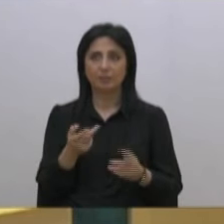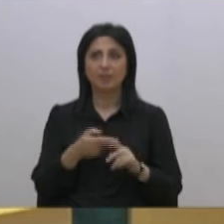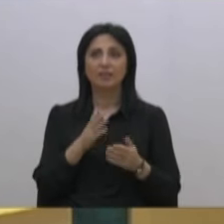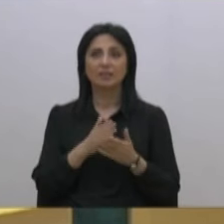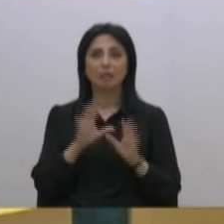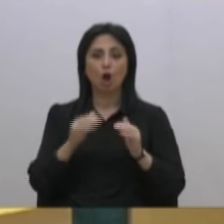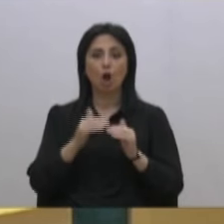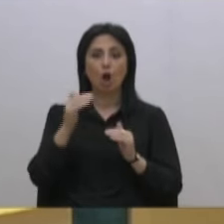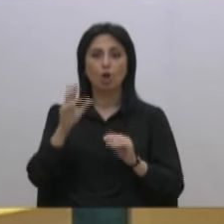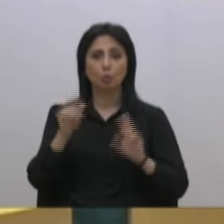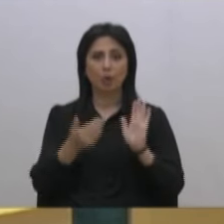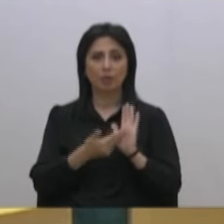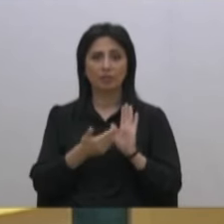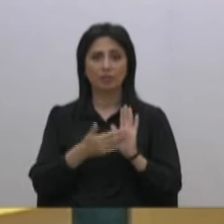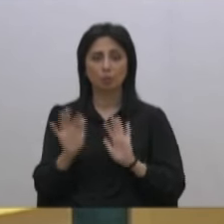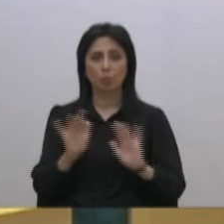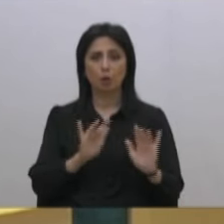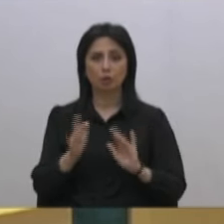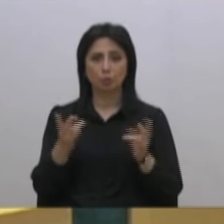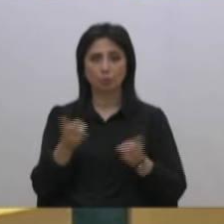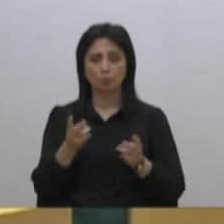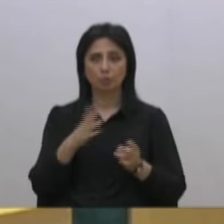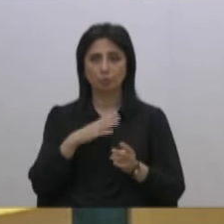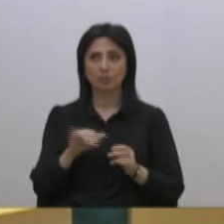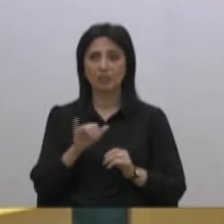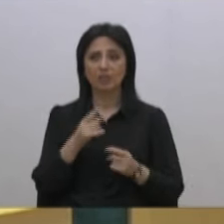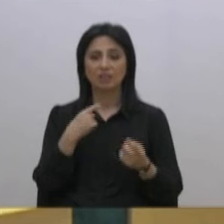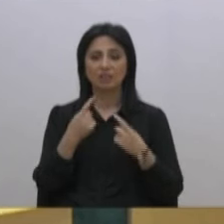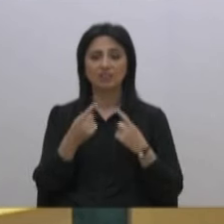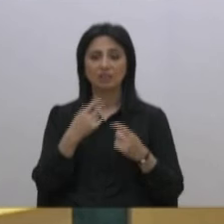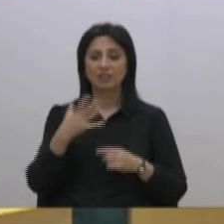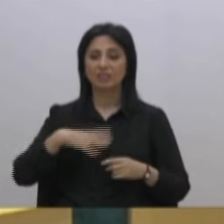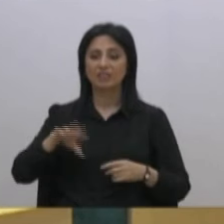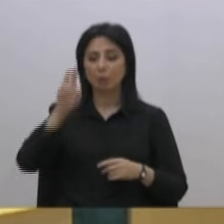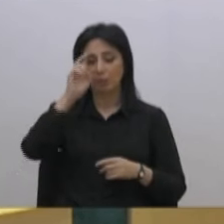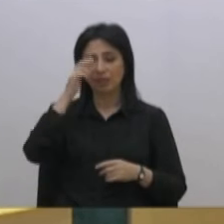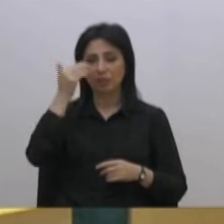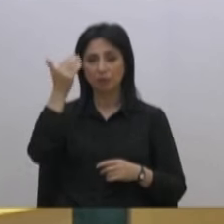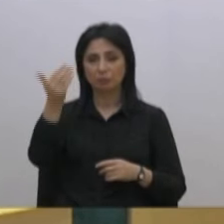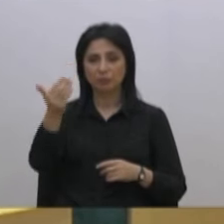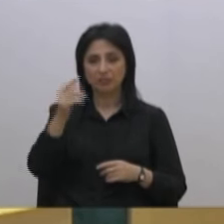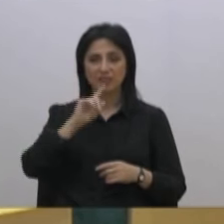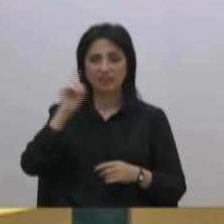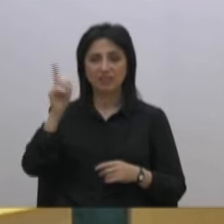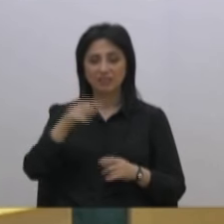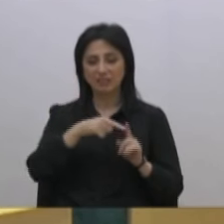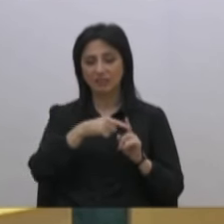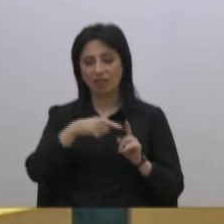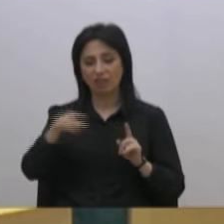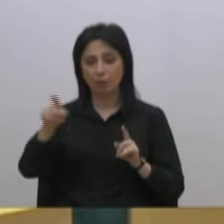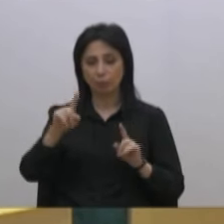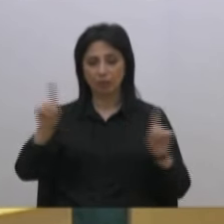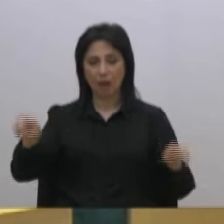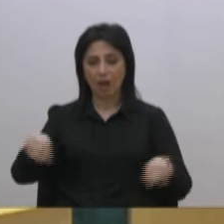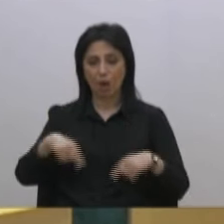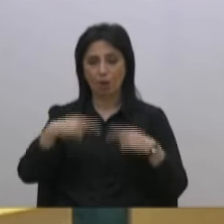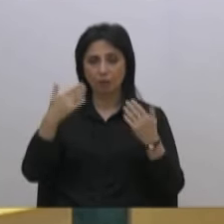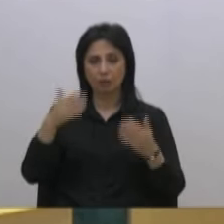არის კონსტიტუციით გათვალისწინებული პროცედურა, სადაც საუბარია საქართველოს მთავრობის მიერ წლის განმავლობაში